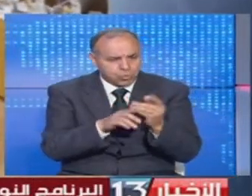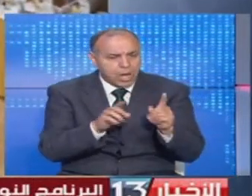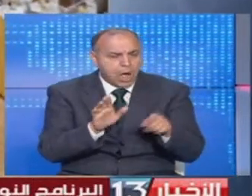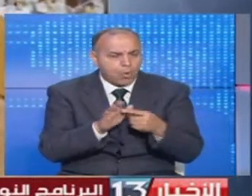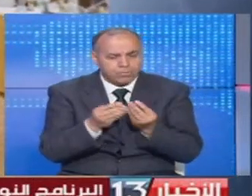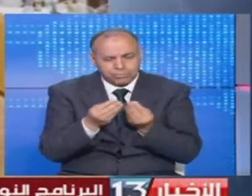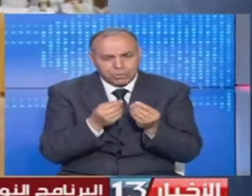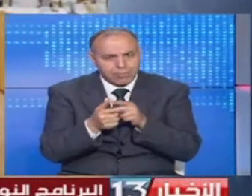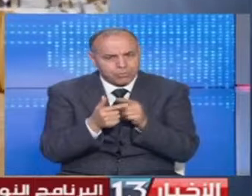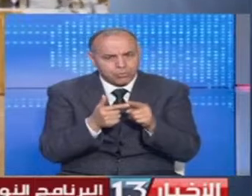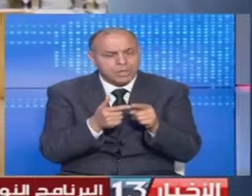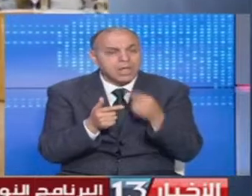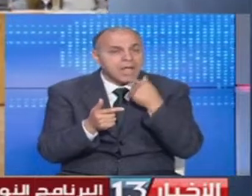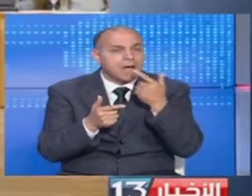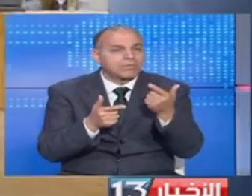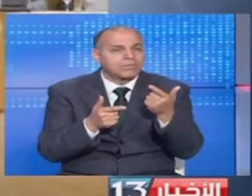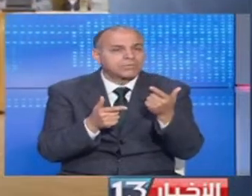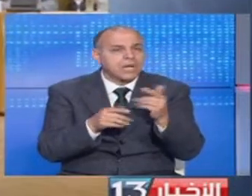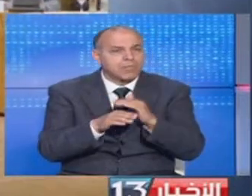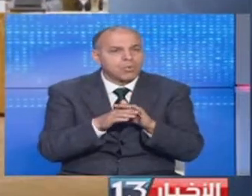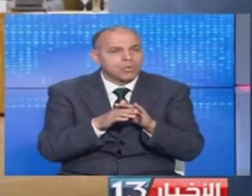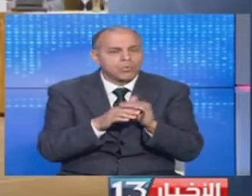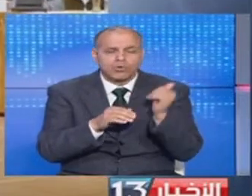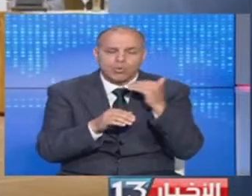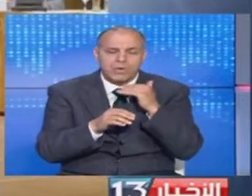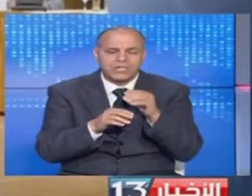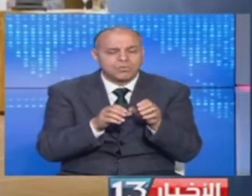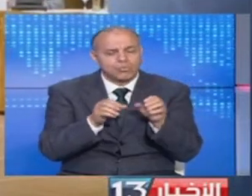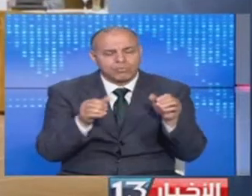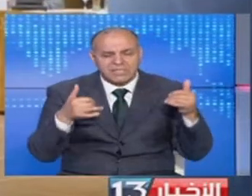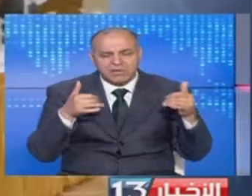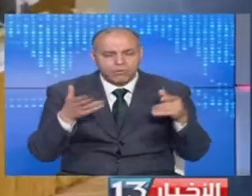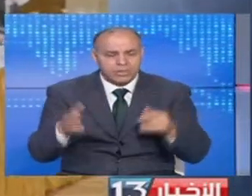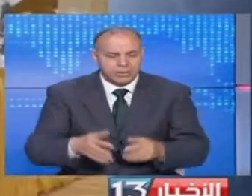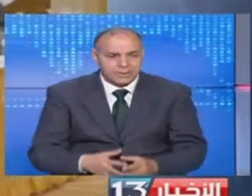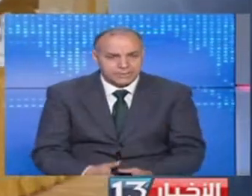جولتين عقدت بشكل غير مباشر